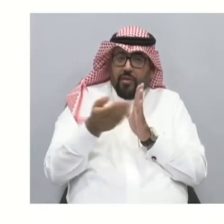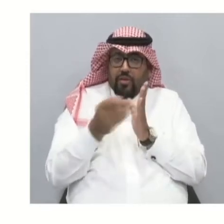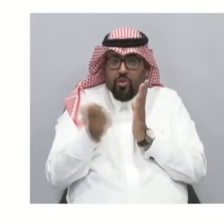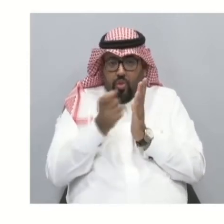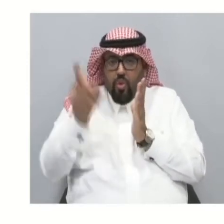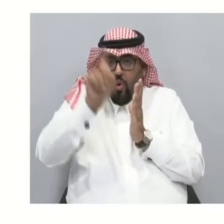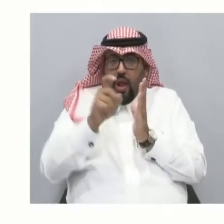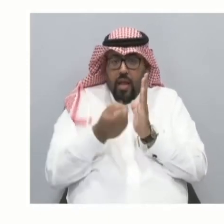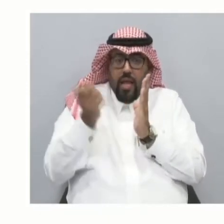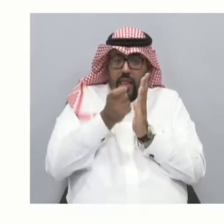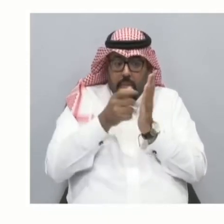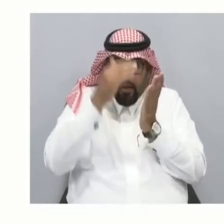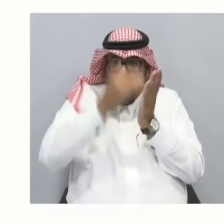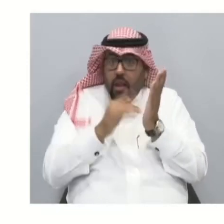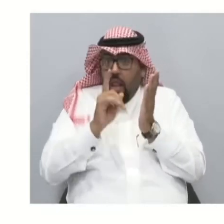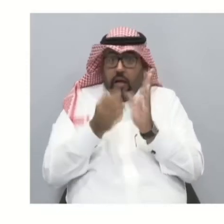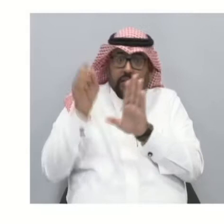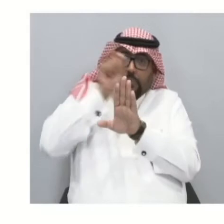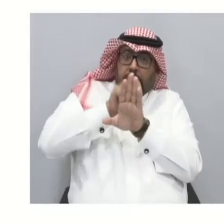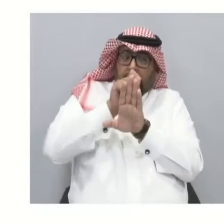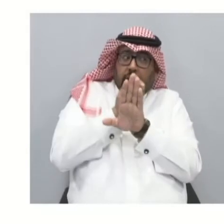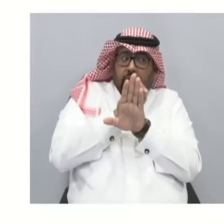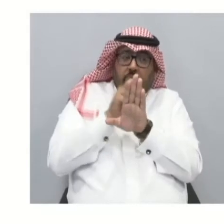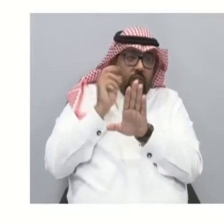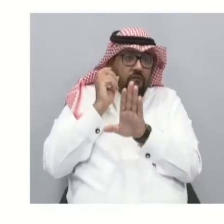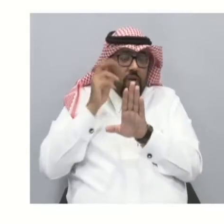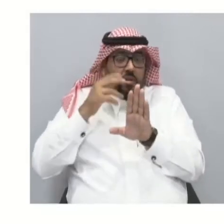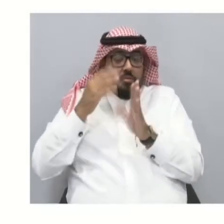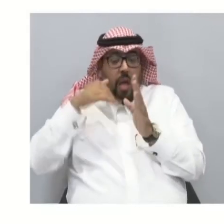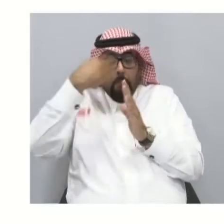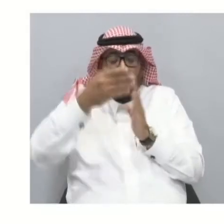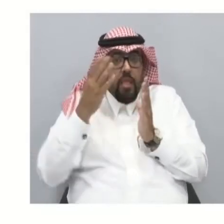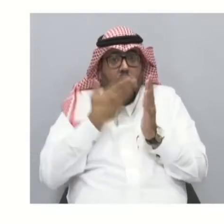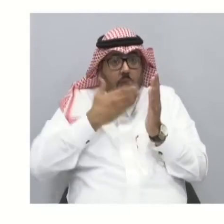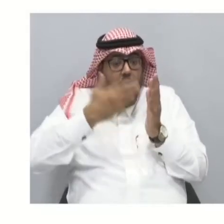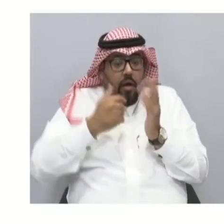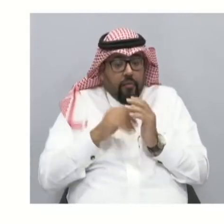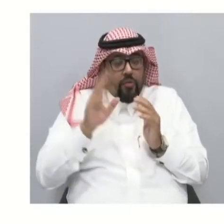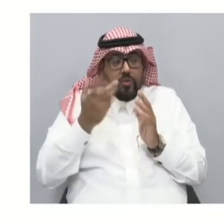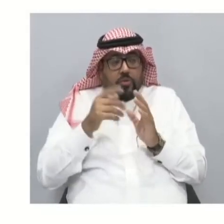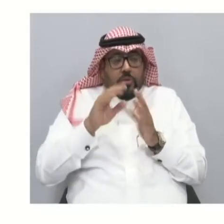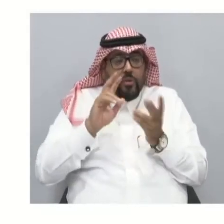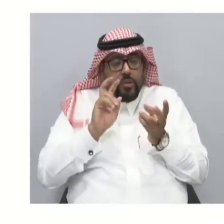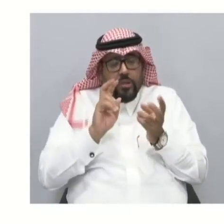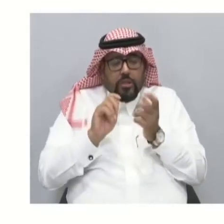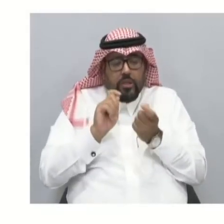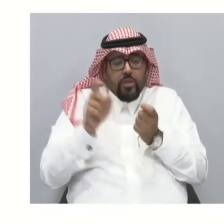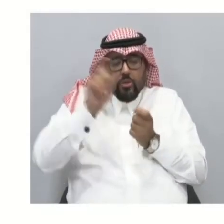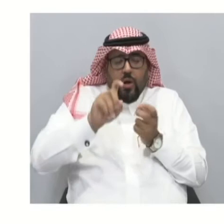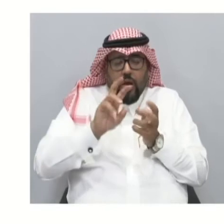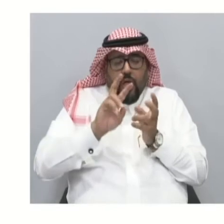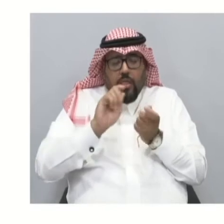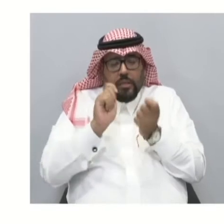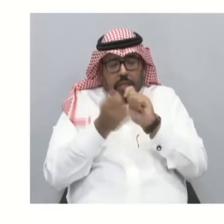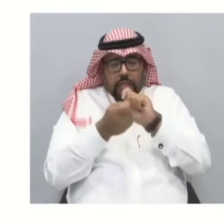مرة أخرى بدون هامش. إذن هنا التفكير مضمون الفكرة وصل سؤال آخر، معنى أنه تأتي بسؤال، قد تأتي بسؤال آخر مع